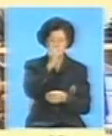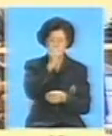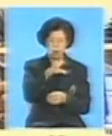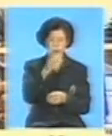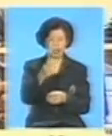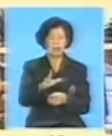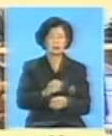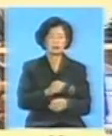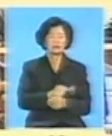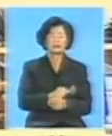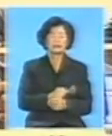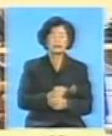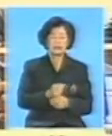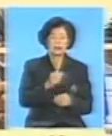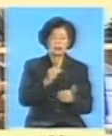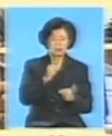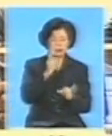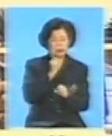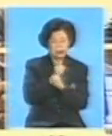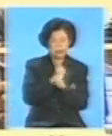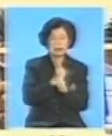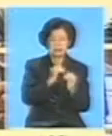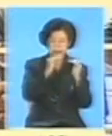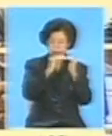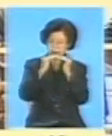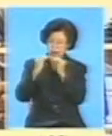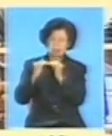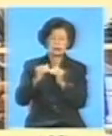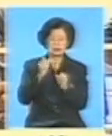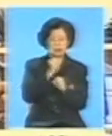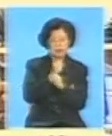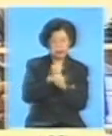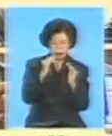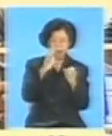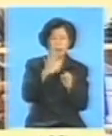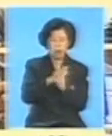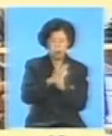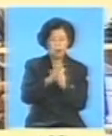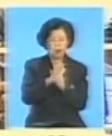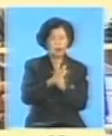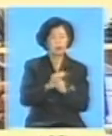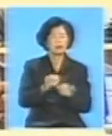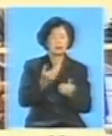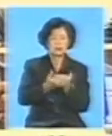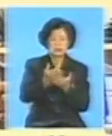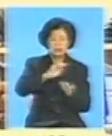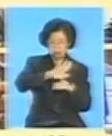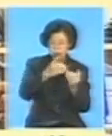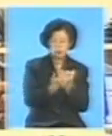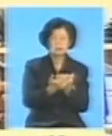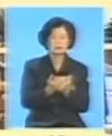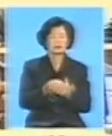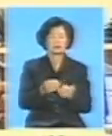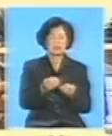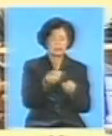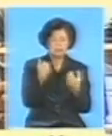าให้ความชอบธรรมความเพียงพอกับเขาว่ามันควรจะต้องอย่างไรมันจะต้องซื้อทั้งผืนในกรณีที่เ